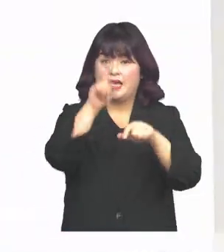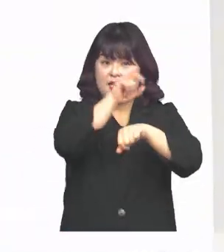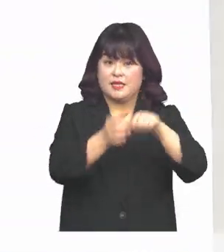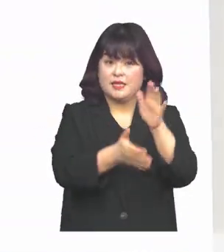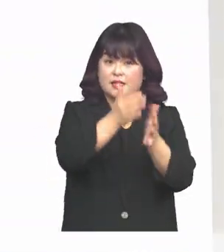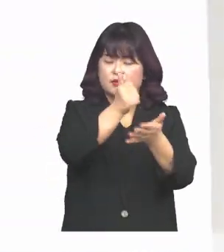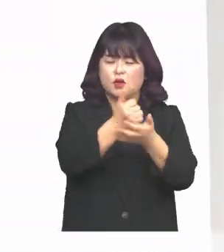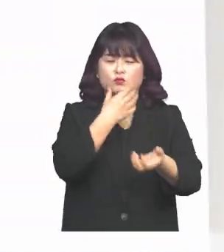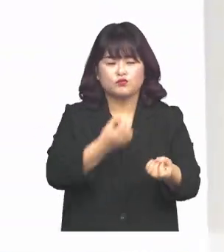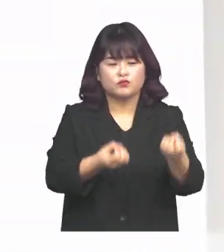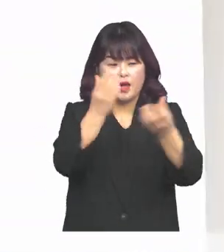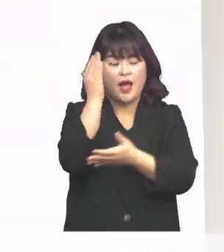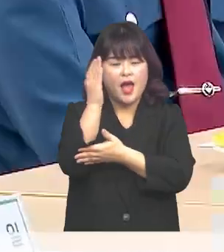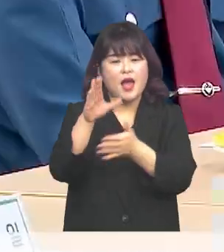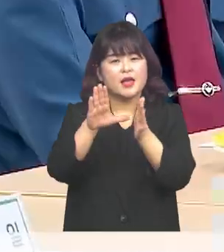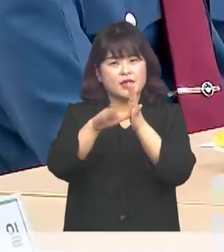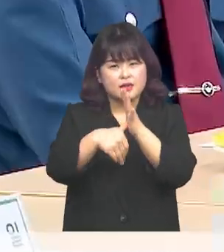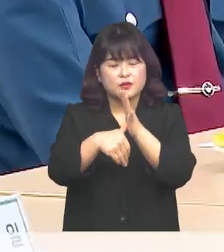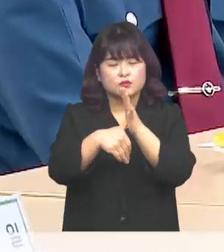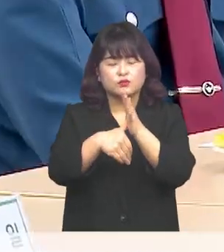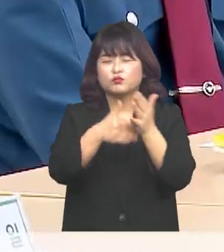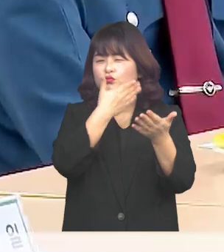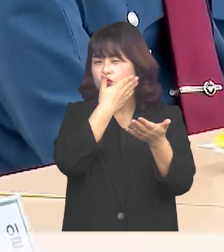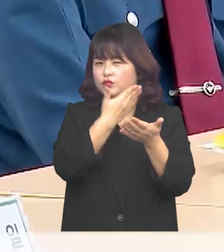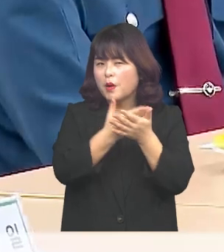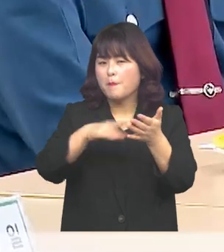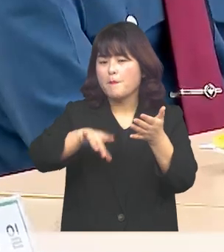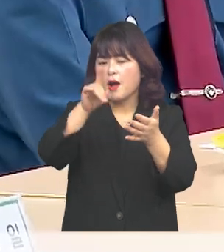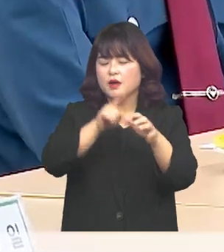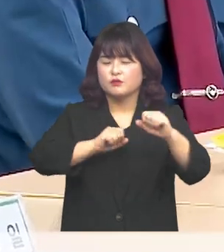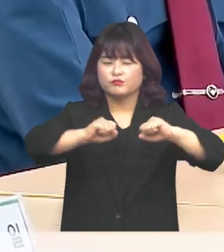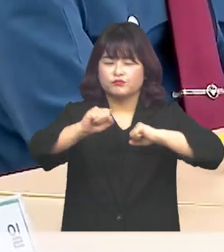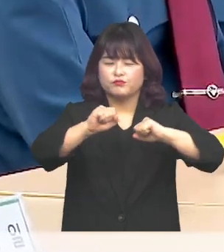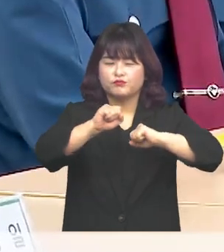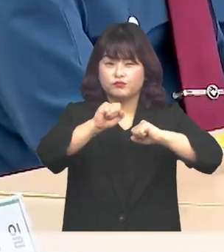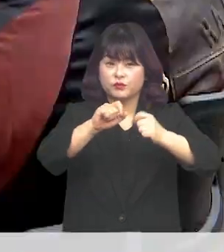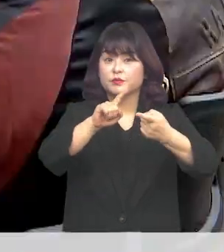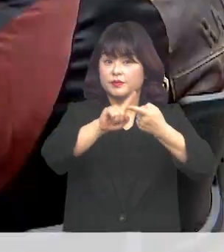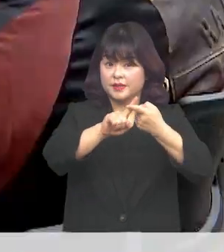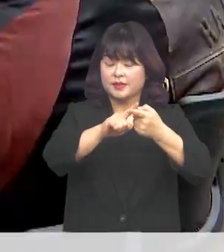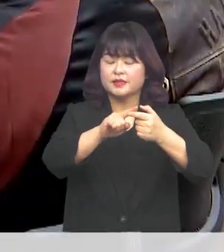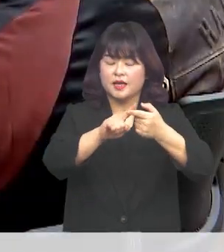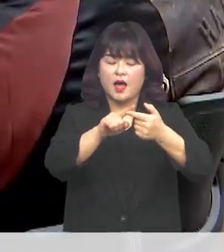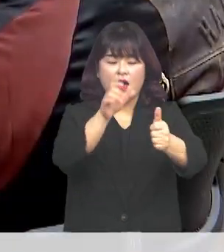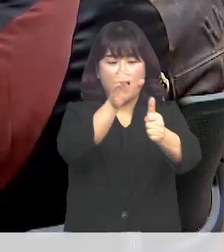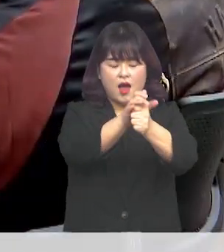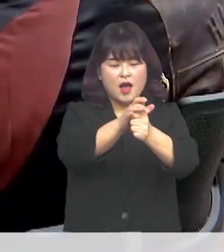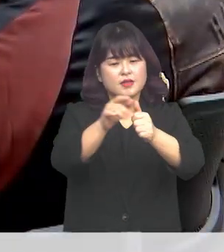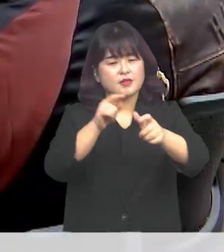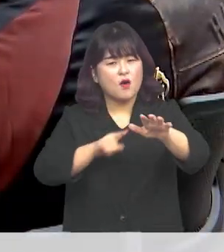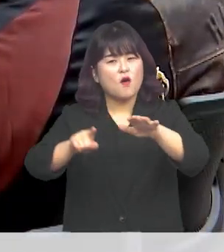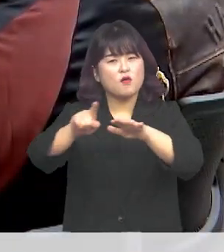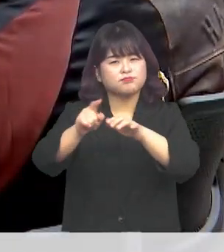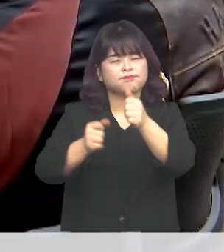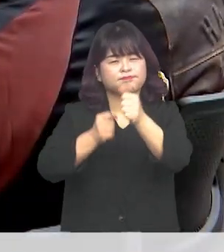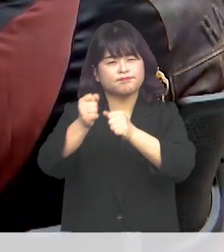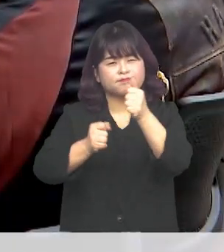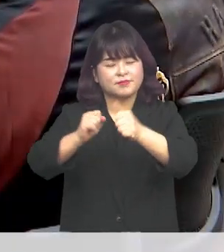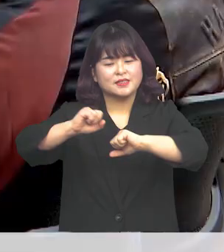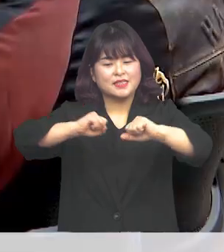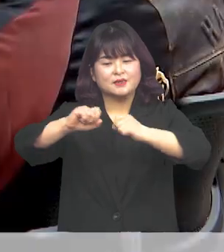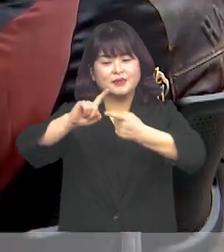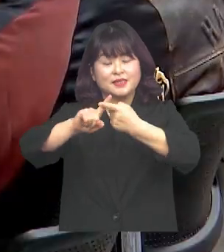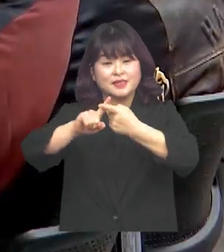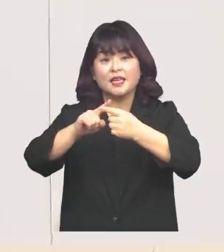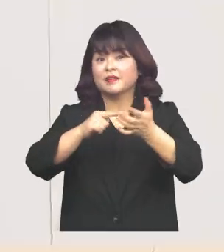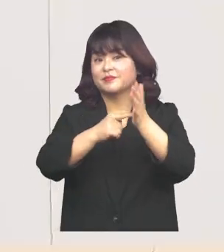이 시장은 축사에서 보행자 우선 등 교통안전 문화 조성을 위해 활발한 활동을 요청하고 시도 적극 지원하겠다는 뜻을